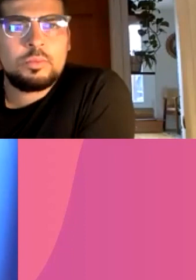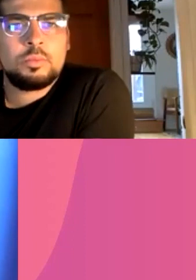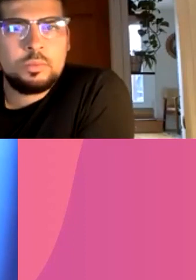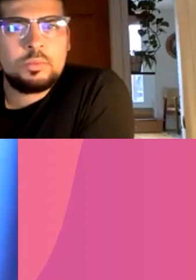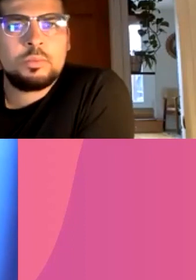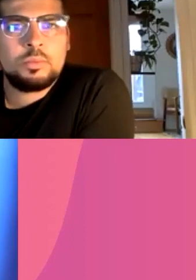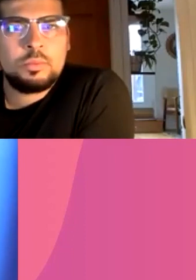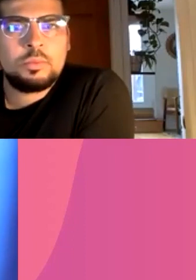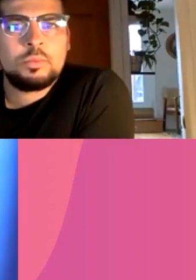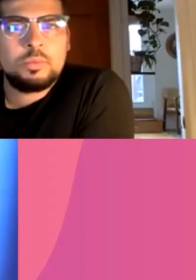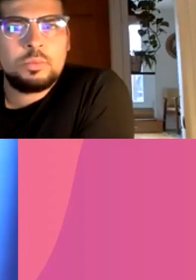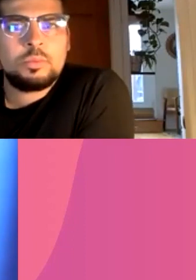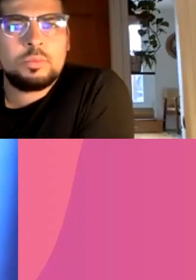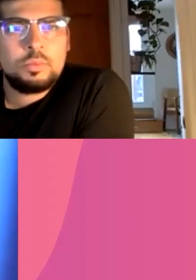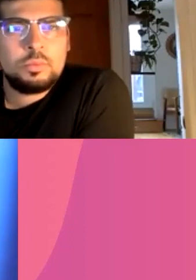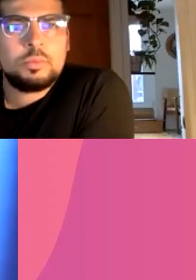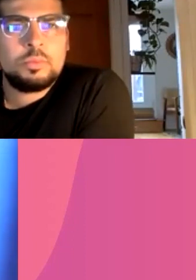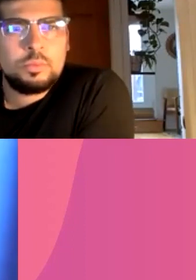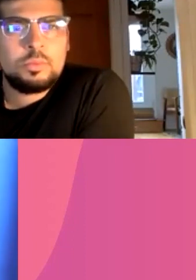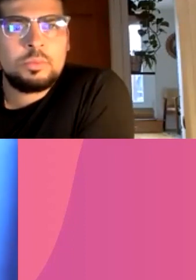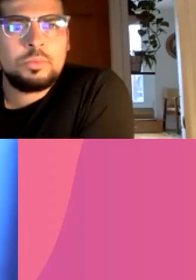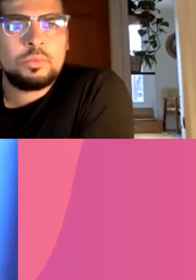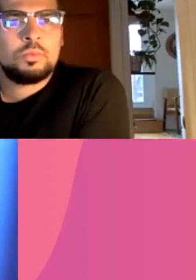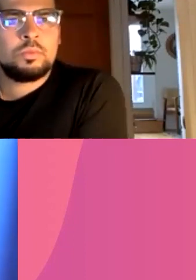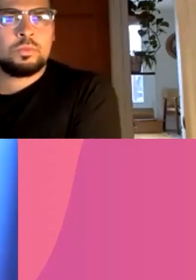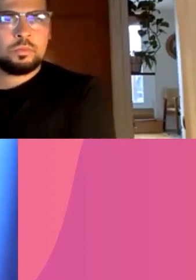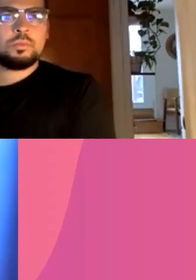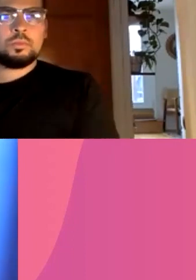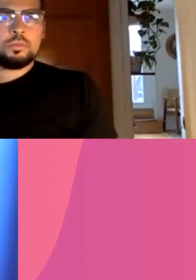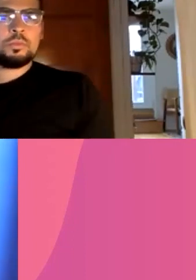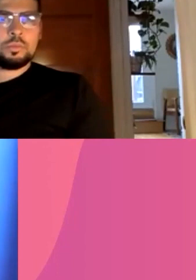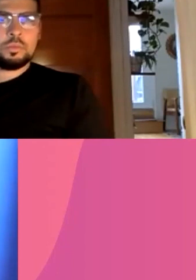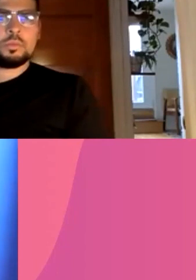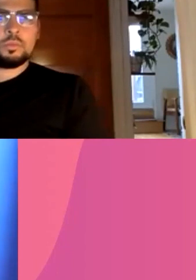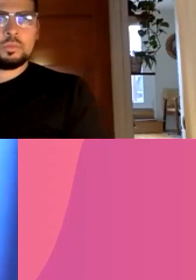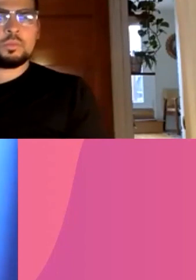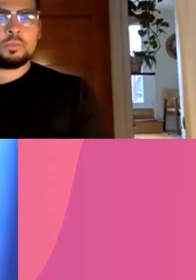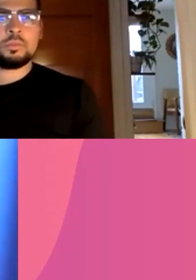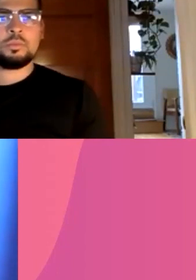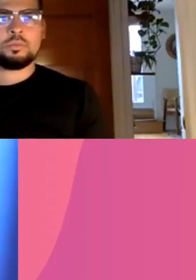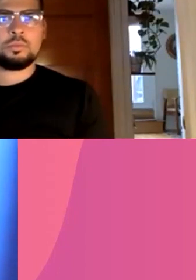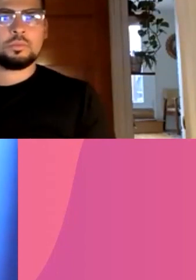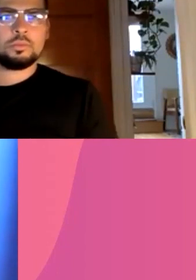être très émotif. Ça peut être également